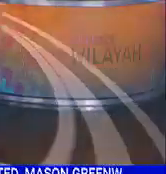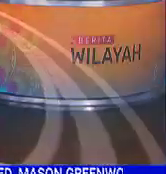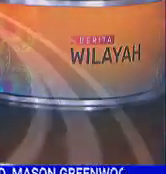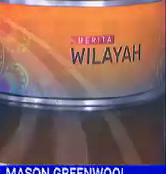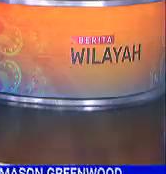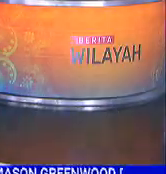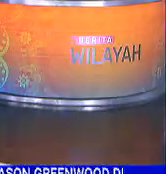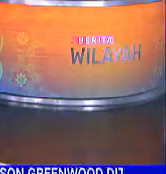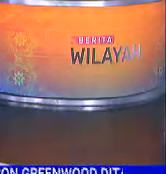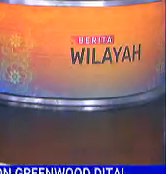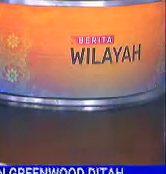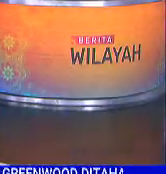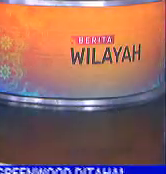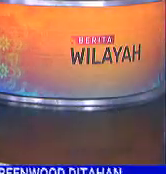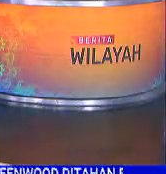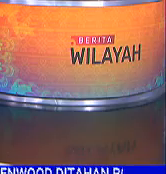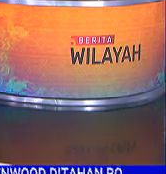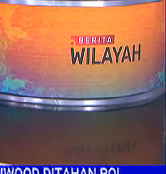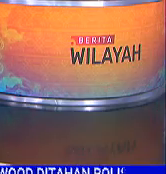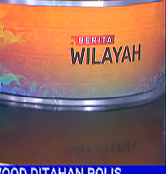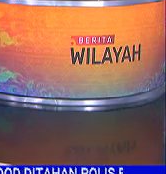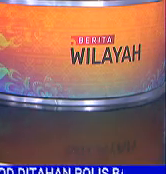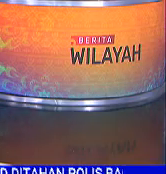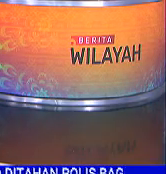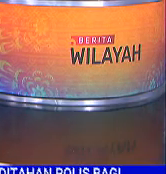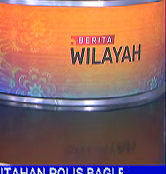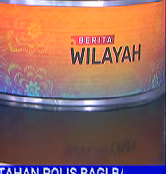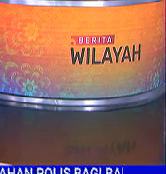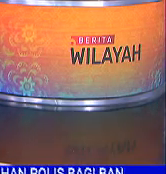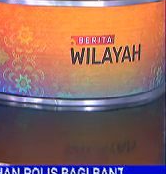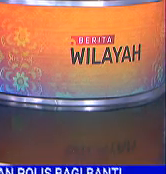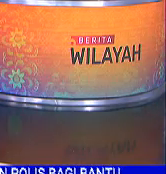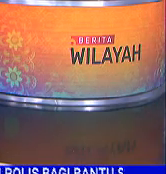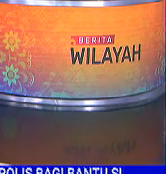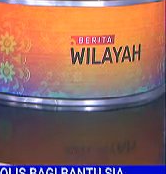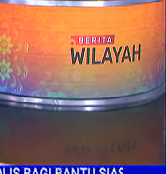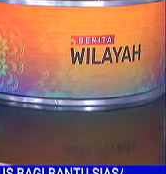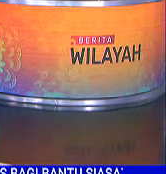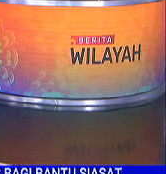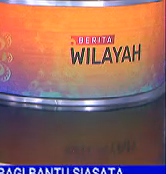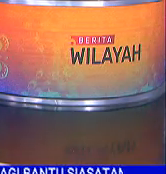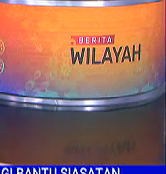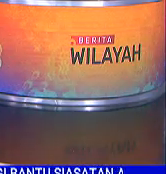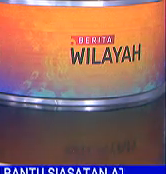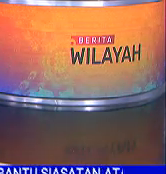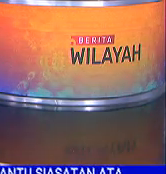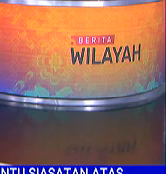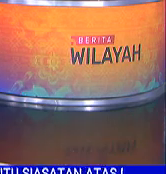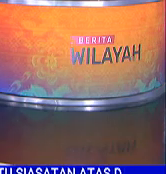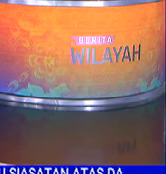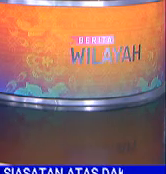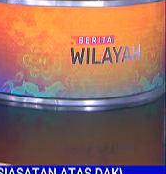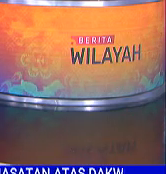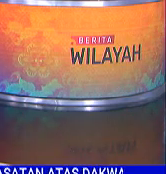Assalamualaikum dan selamat petang. Saya Sahih Samsudin. Berita Wilayah 2 Februari bawakan laporan terkini dari seluruh negara. Seperti biasa,